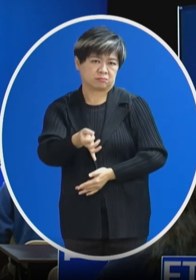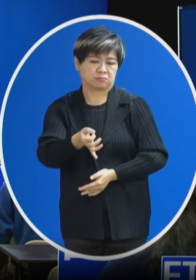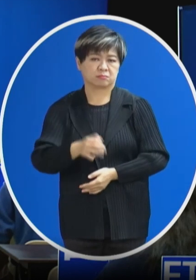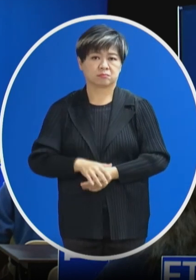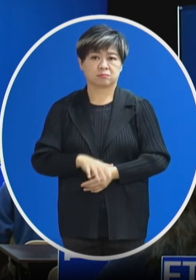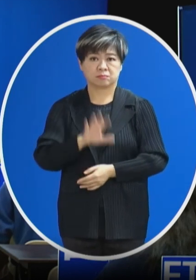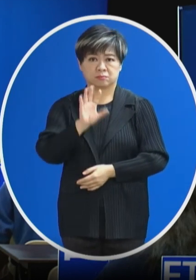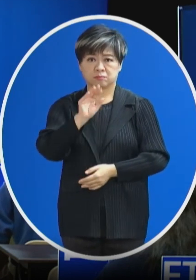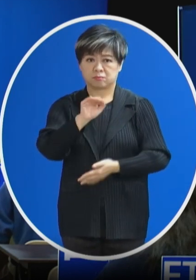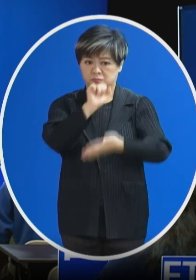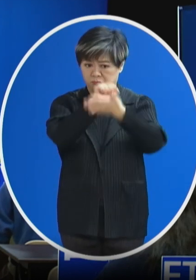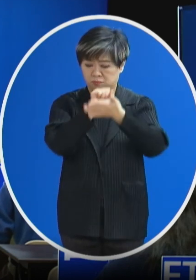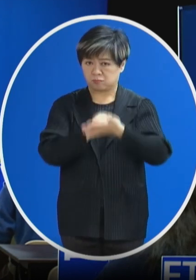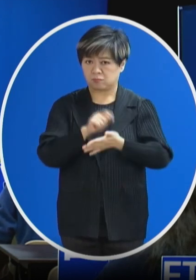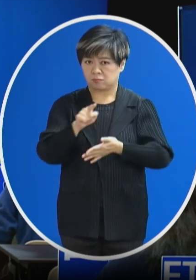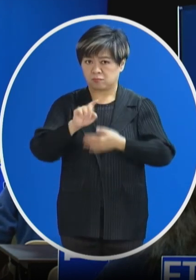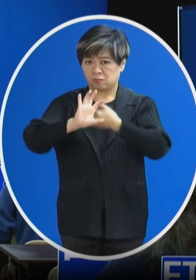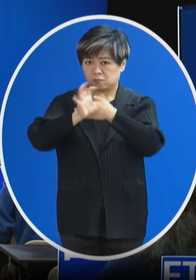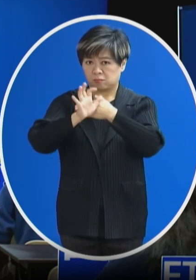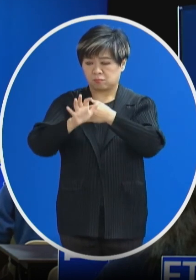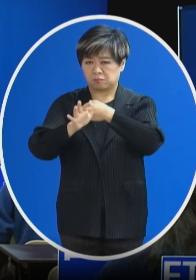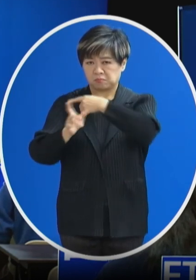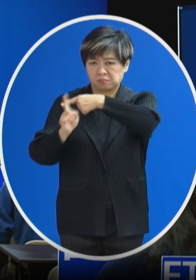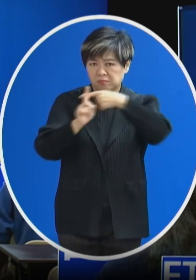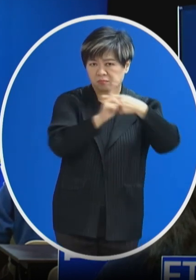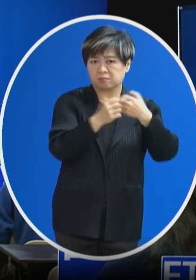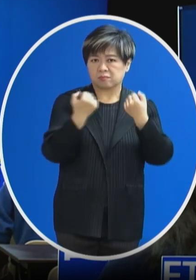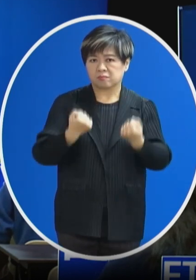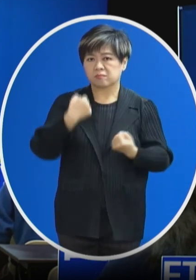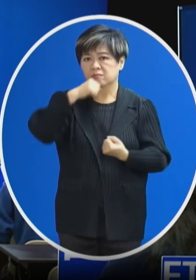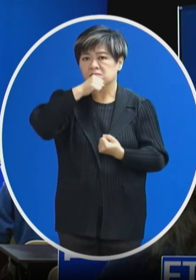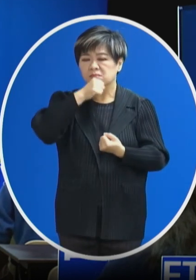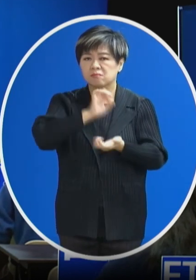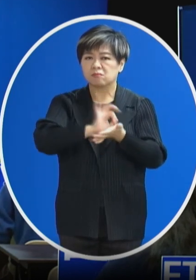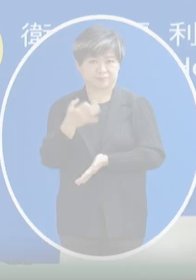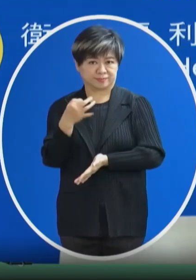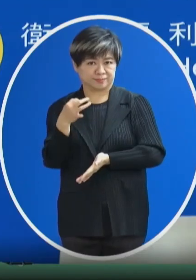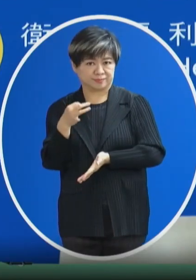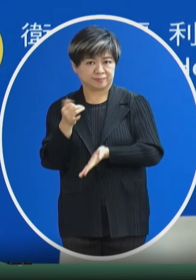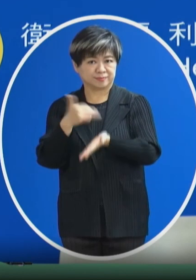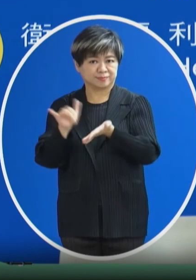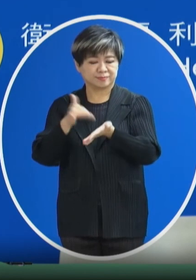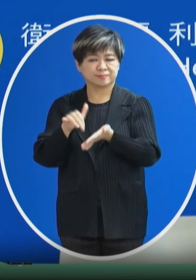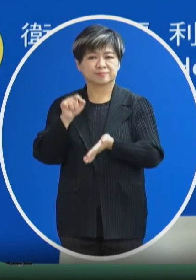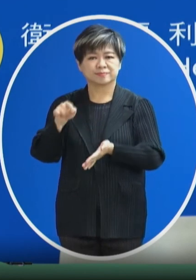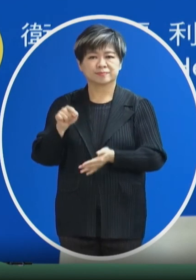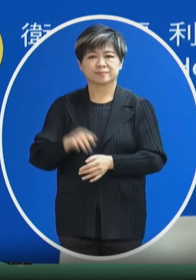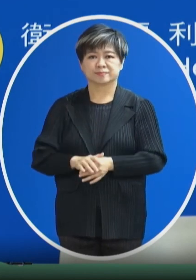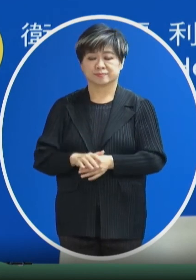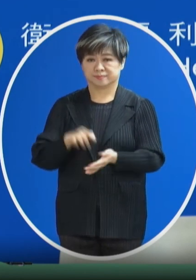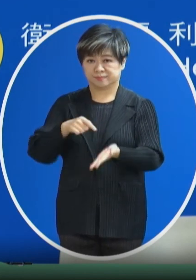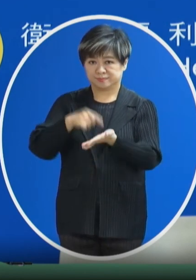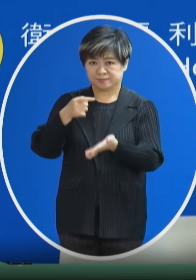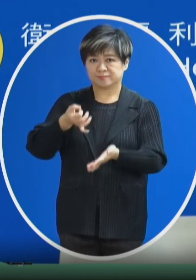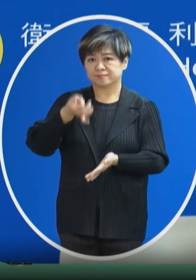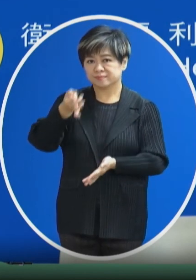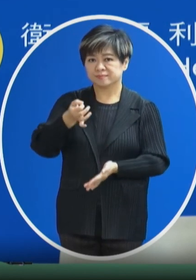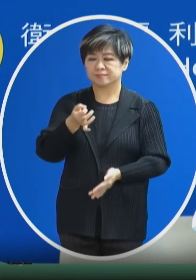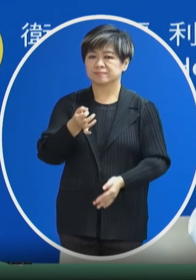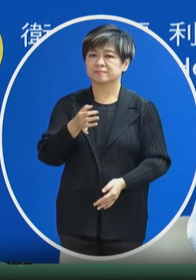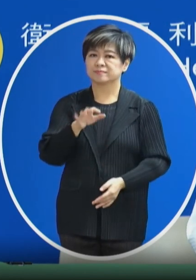计，他们外籍人士累计在台湾治疗的花费跟人数有多少？ 轻症是每次的医疗费用大